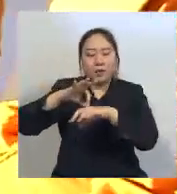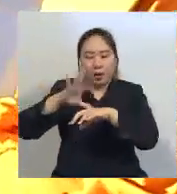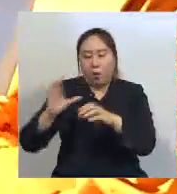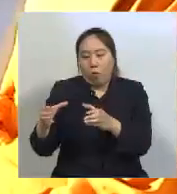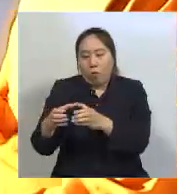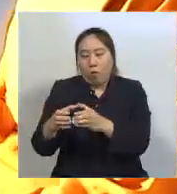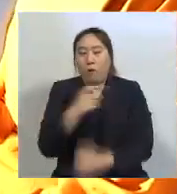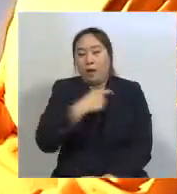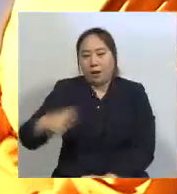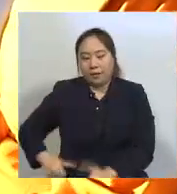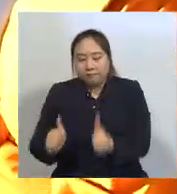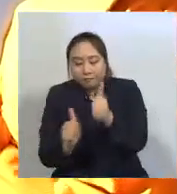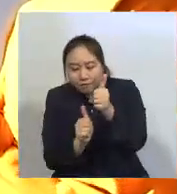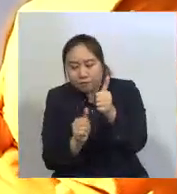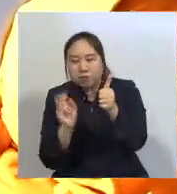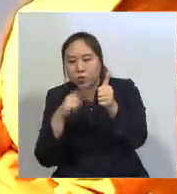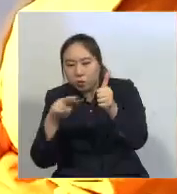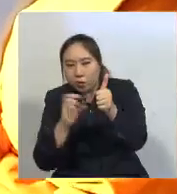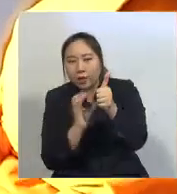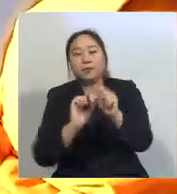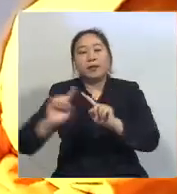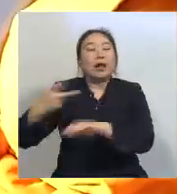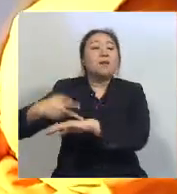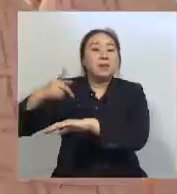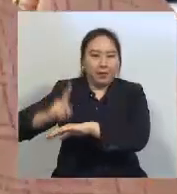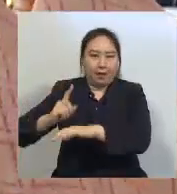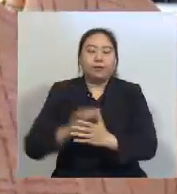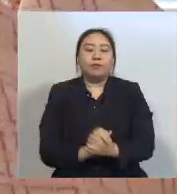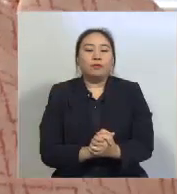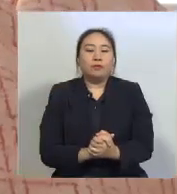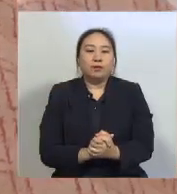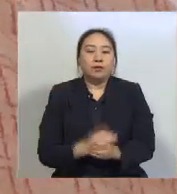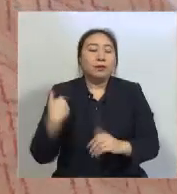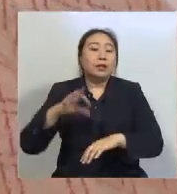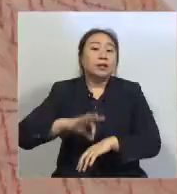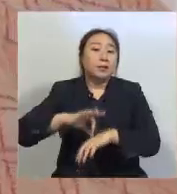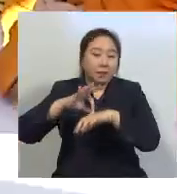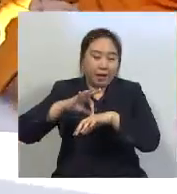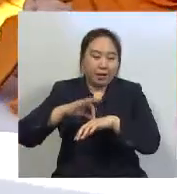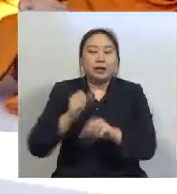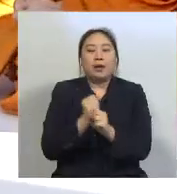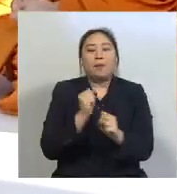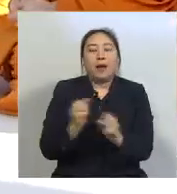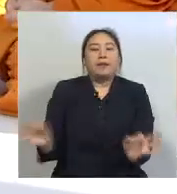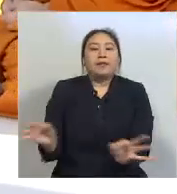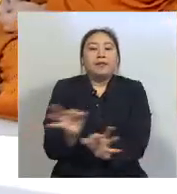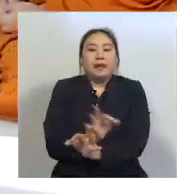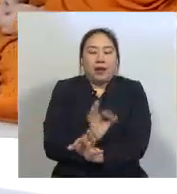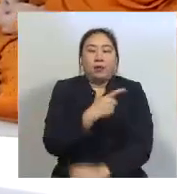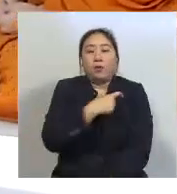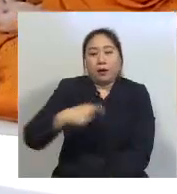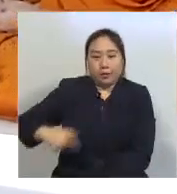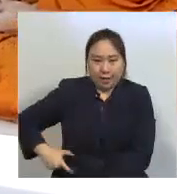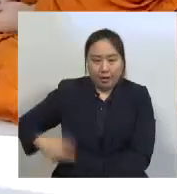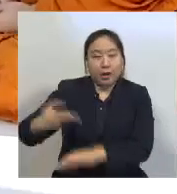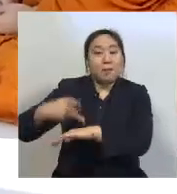รีรัฐบุรุษและประธานองคมนตรีทั้งได้ดำรงตำแหน่งผู้สำเร็จราชการแทนพระองค์และประธ